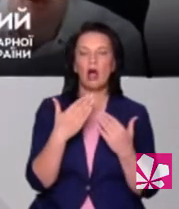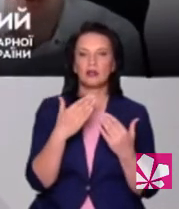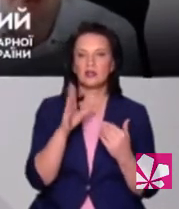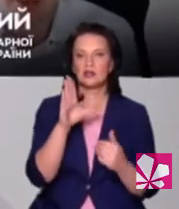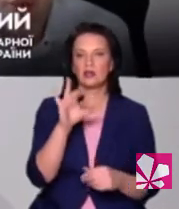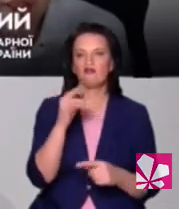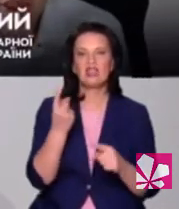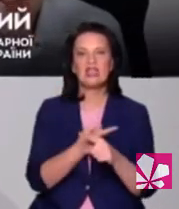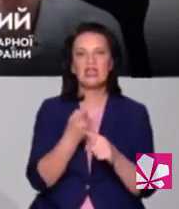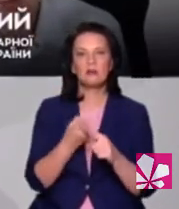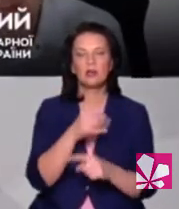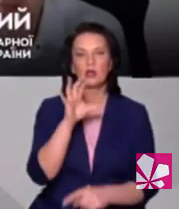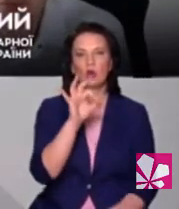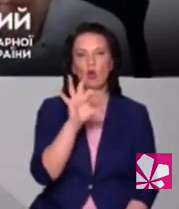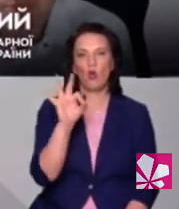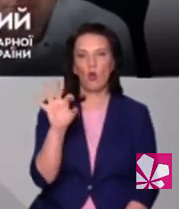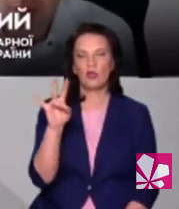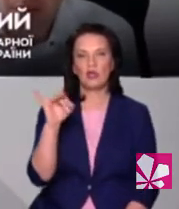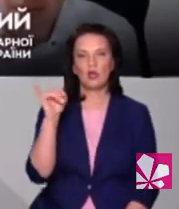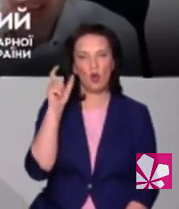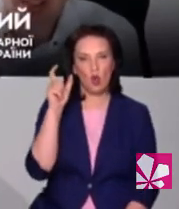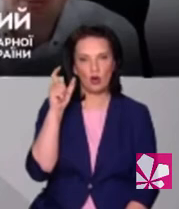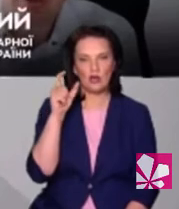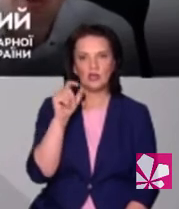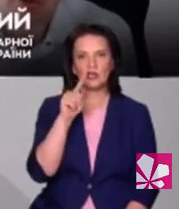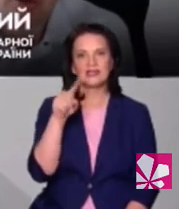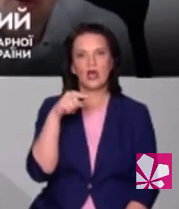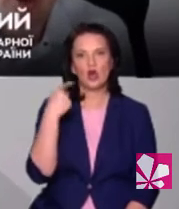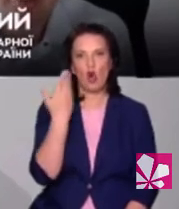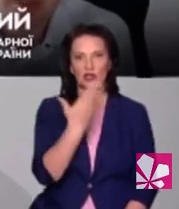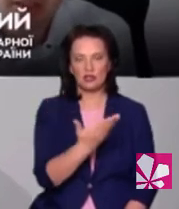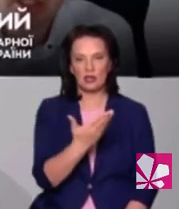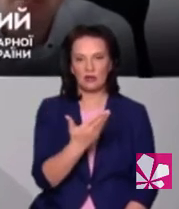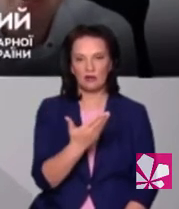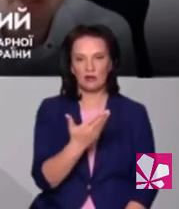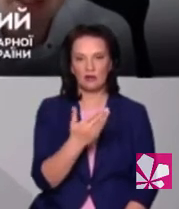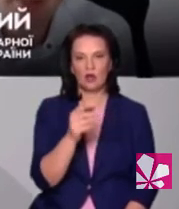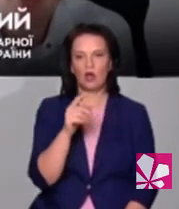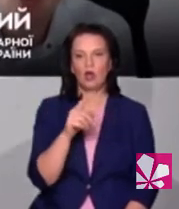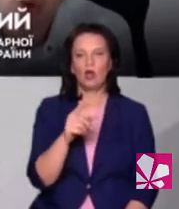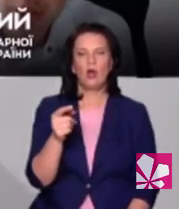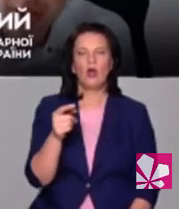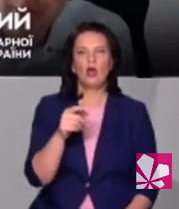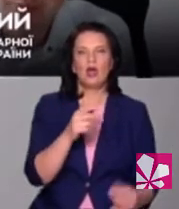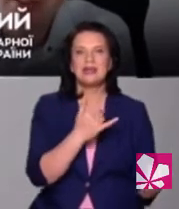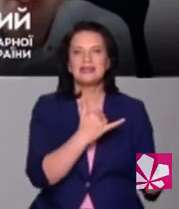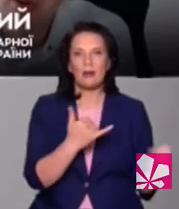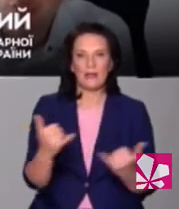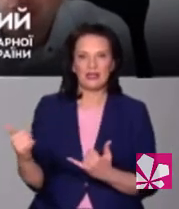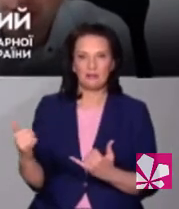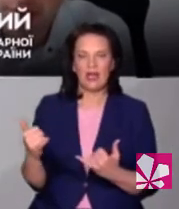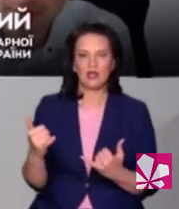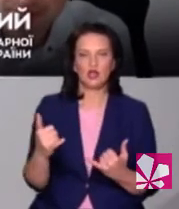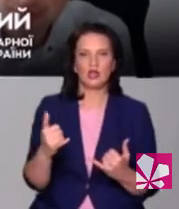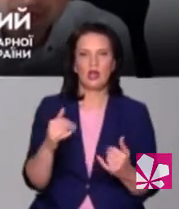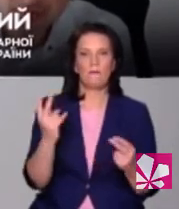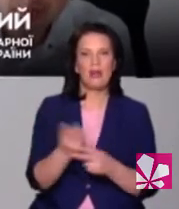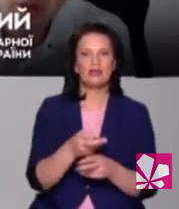імені ООН і Туреччини з росіянами з точки зору забезпечення безпеки проходження відповідних